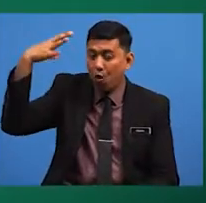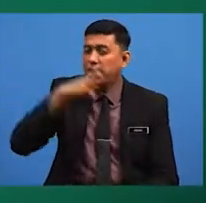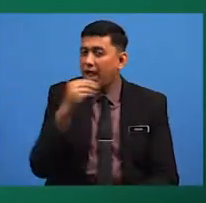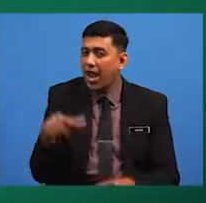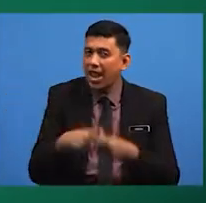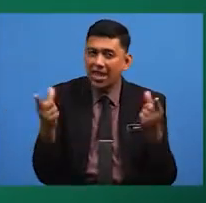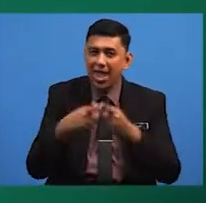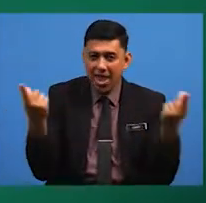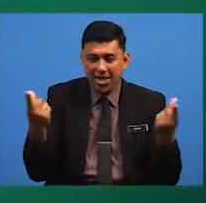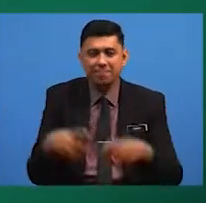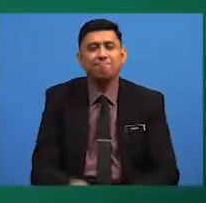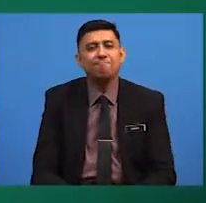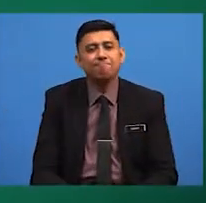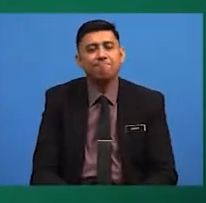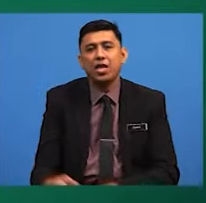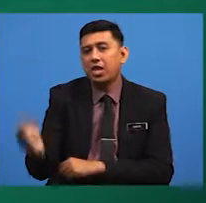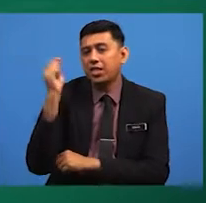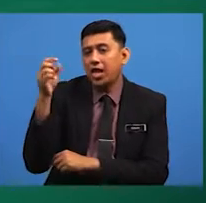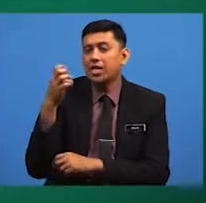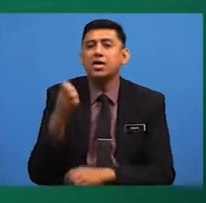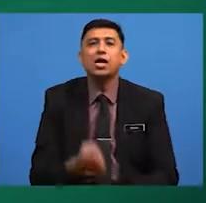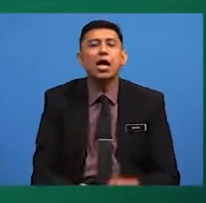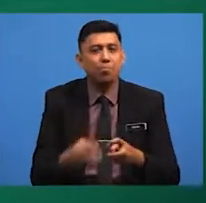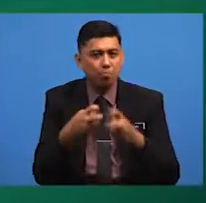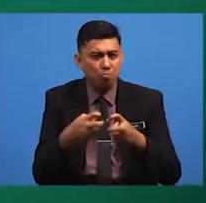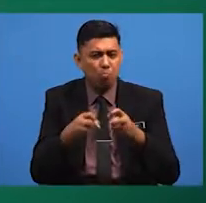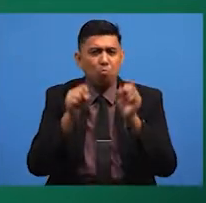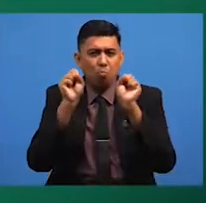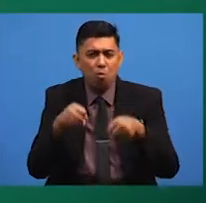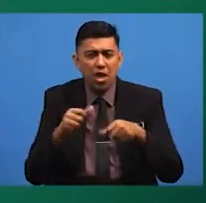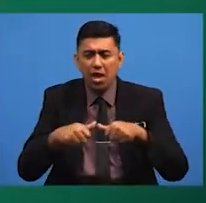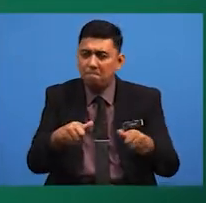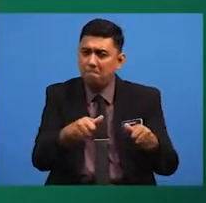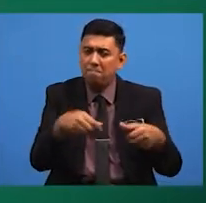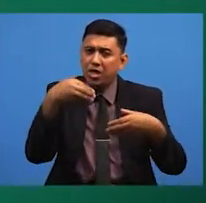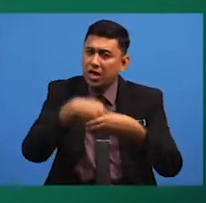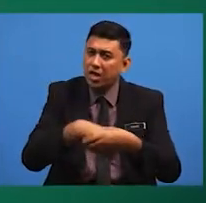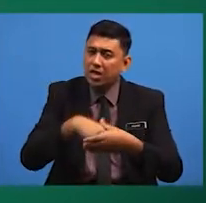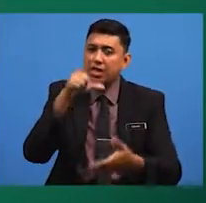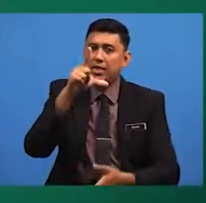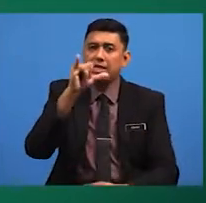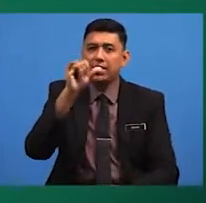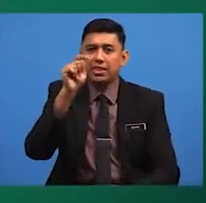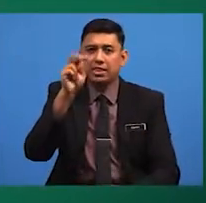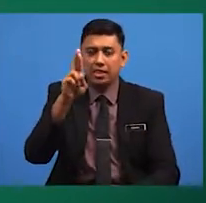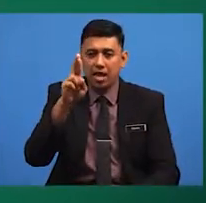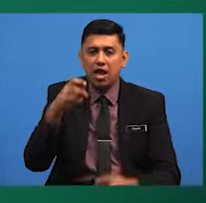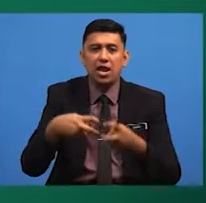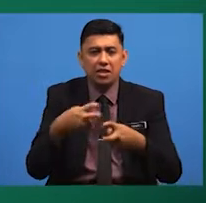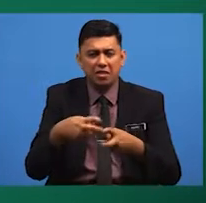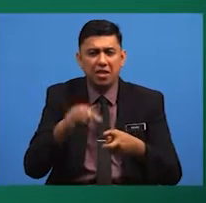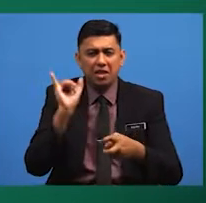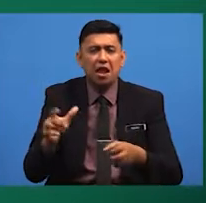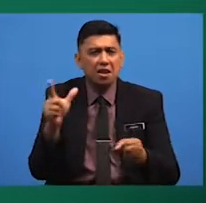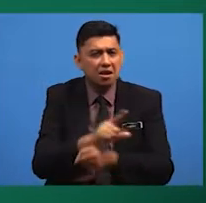dan sebagainya tenaga elektrik juga boleh mengalir dalam gitar elektrik yang